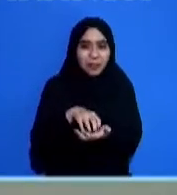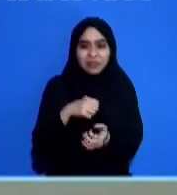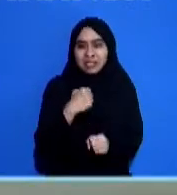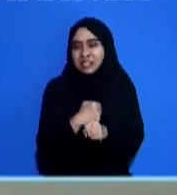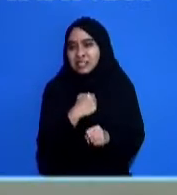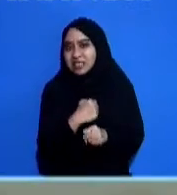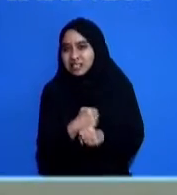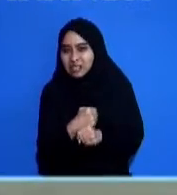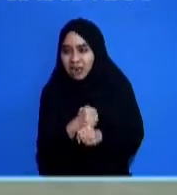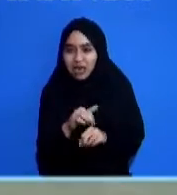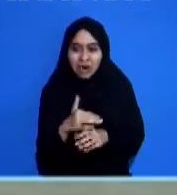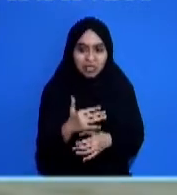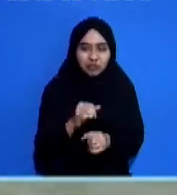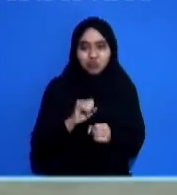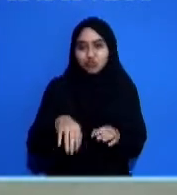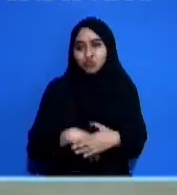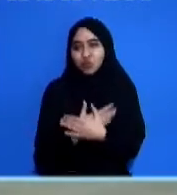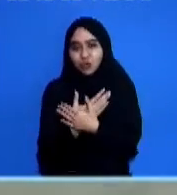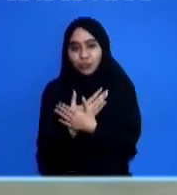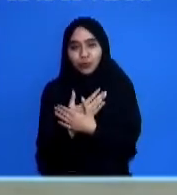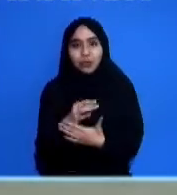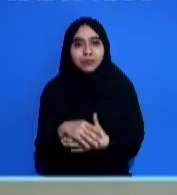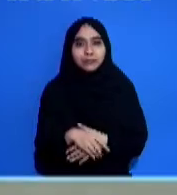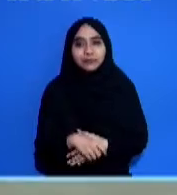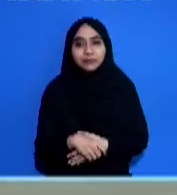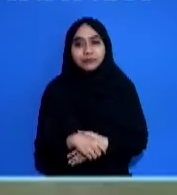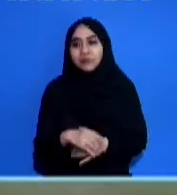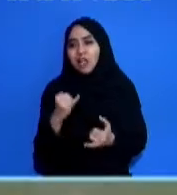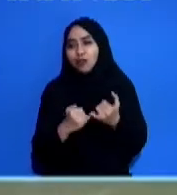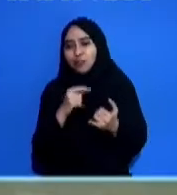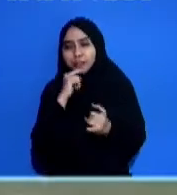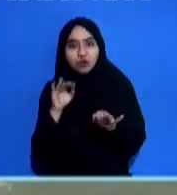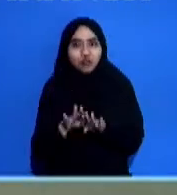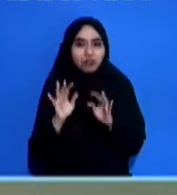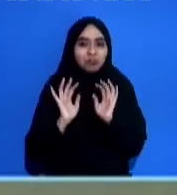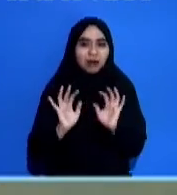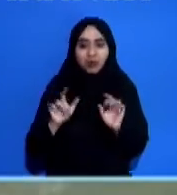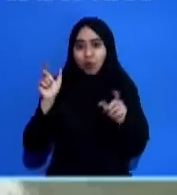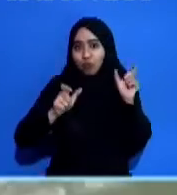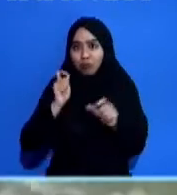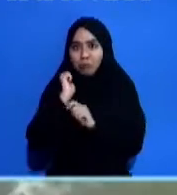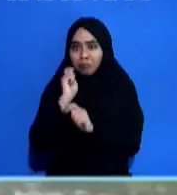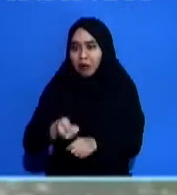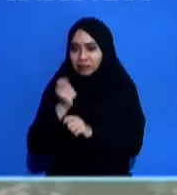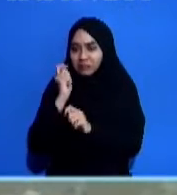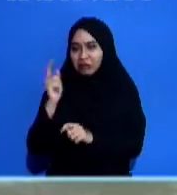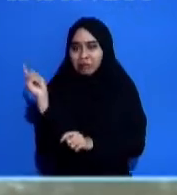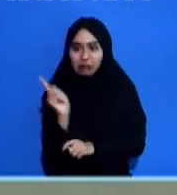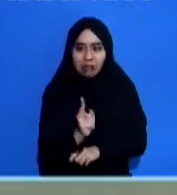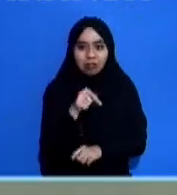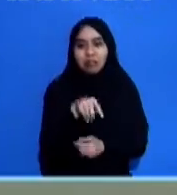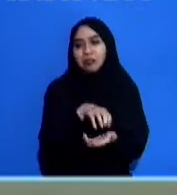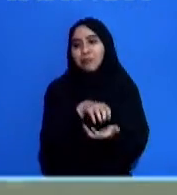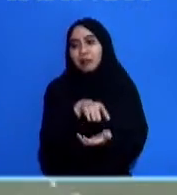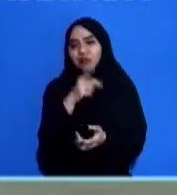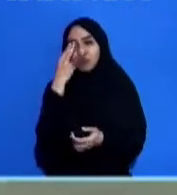ing Kapanewon Panggang Gunung Kidul. Saben pungkasaning minggu kathah para pemancing ingkang ngindangi papan menika saperlu